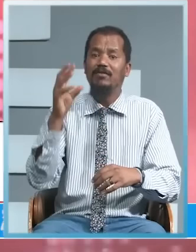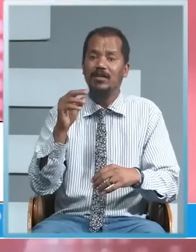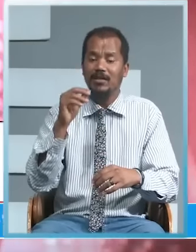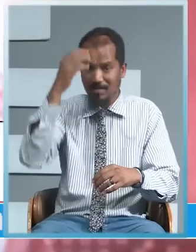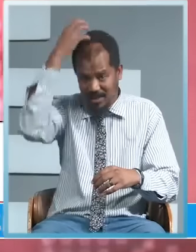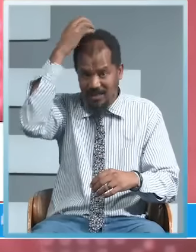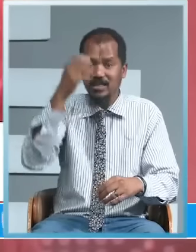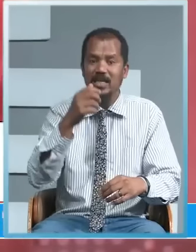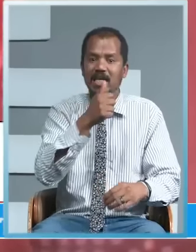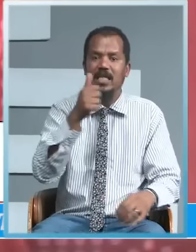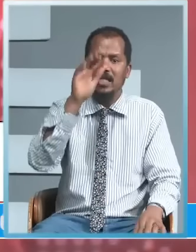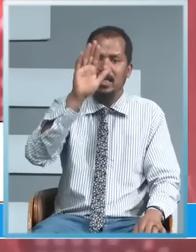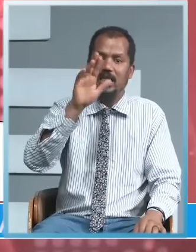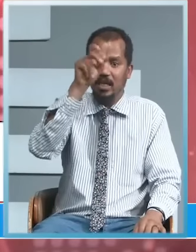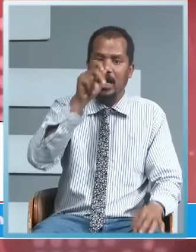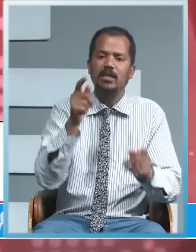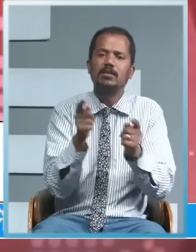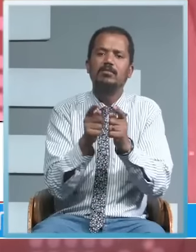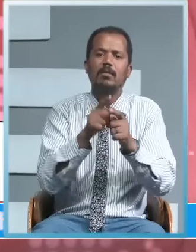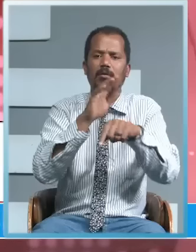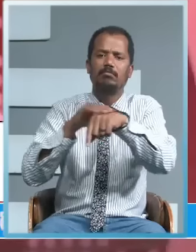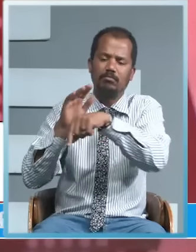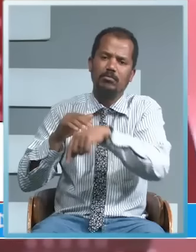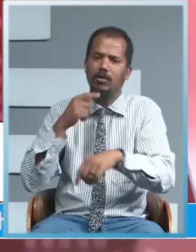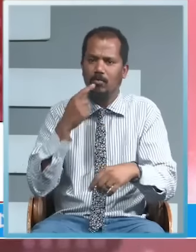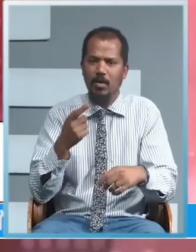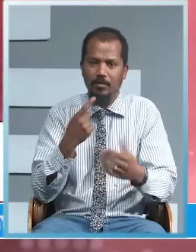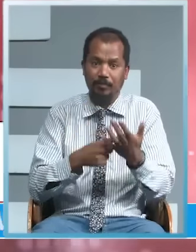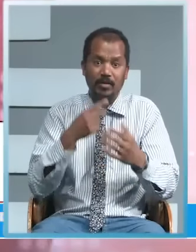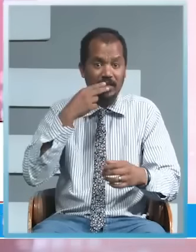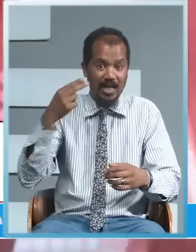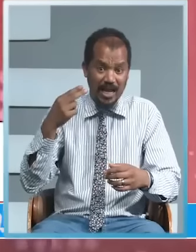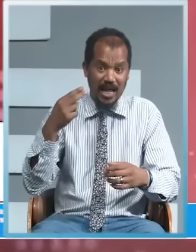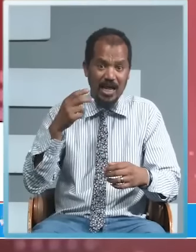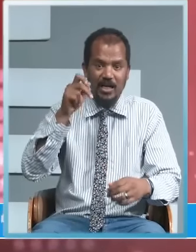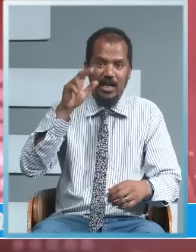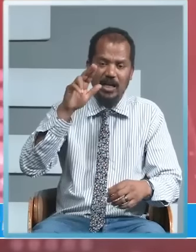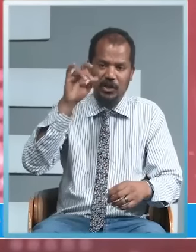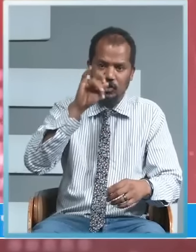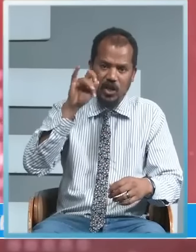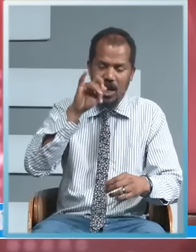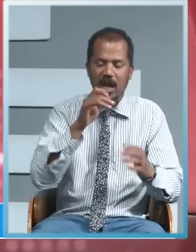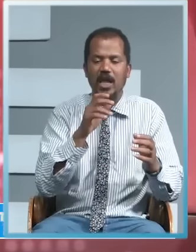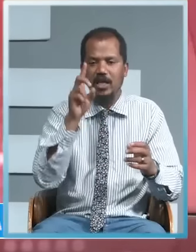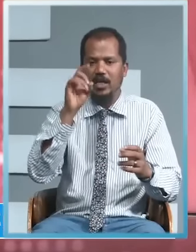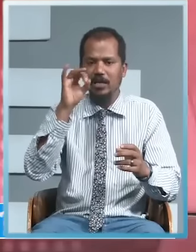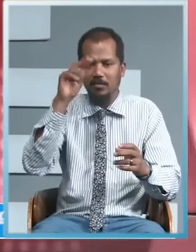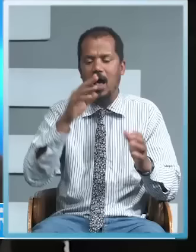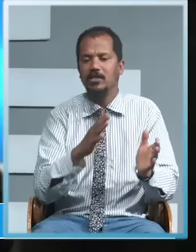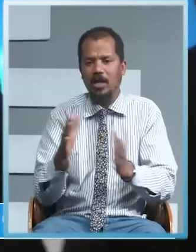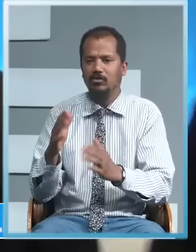በየነ መንግስታት ድርጅት ኢጋድ ስብሰባ መጥራቱም ታውቋል። የዚህን ዜና ትንታኔ ደረጀ ይልማ አዘጋጅቶታል።